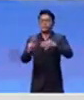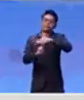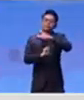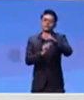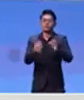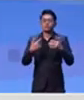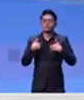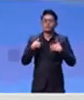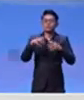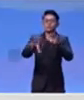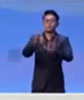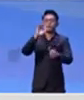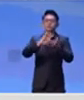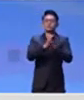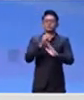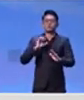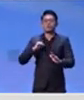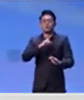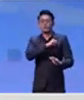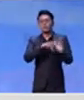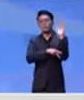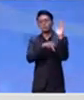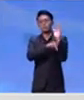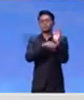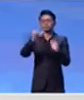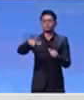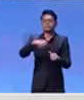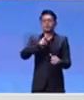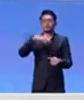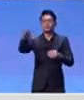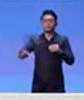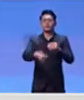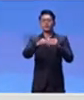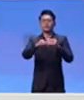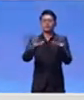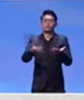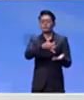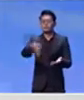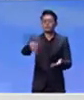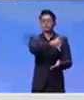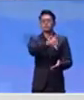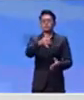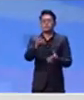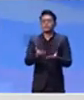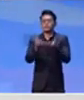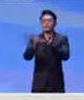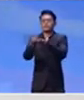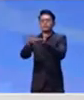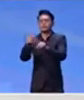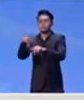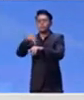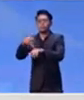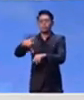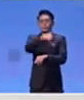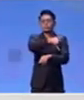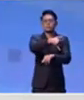berpeluang untuk menjadi tampuk pimpinan akan datang, beliau akan tambah baik dari aspek kekerapan pengangkutan itu ferry dari pulau ke darat ataupun ke Pasar